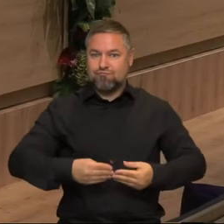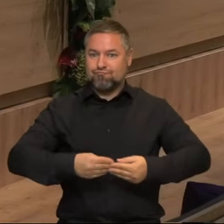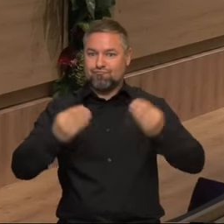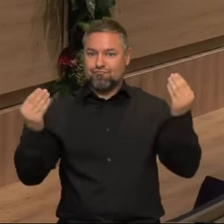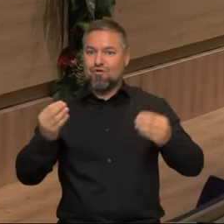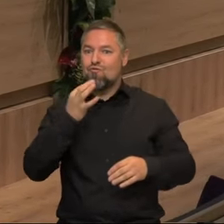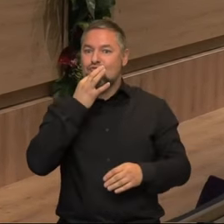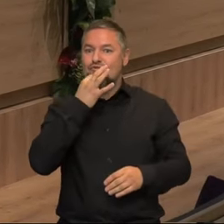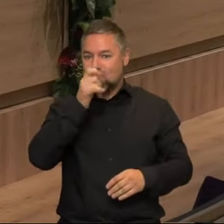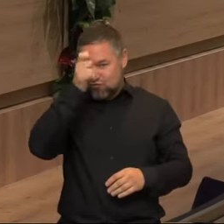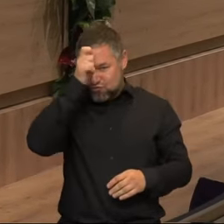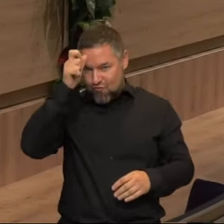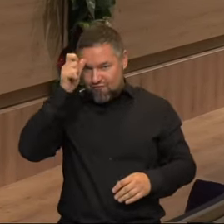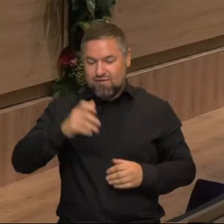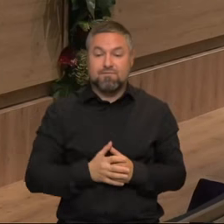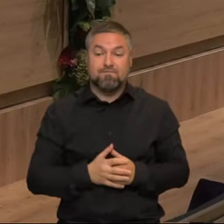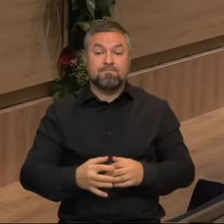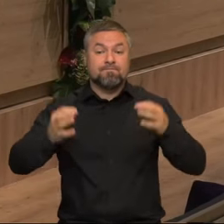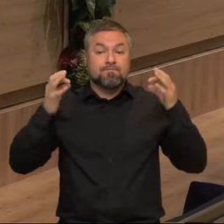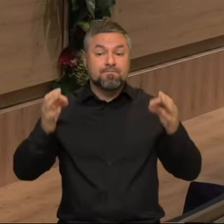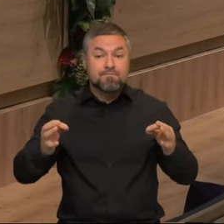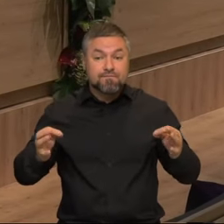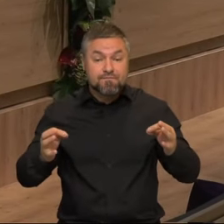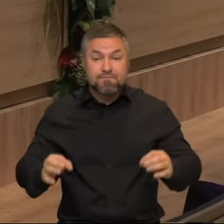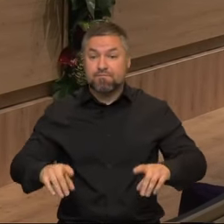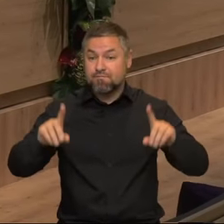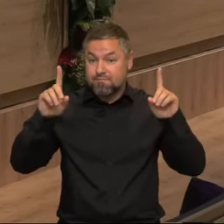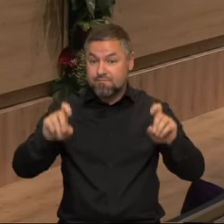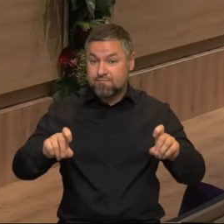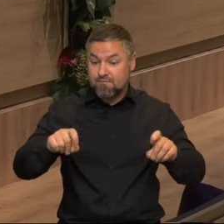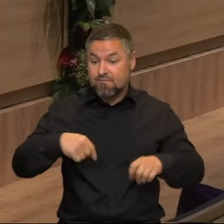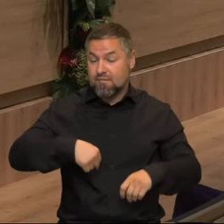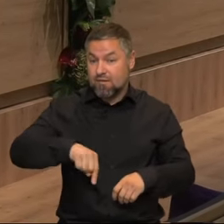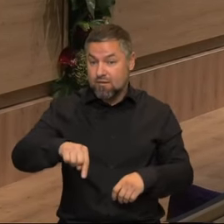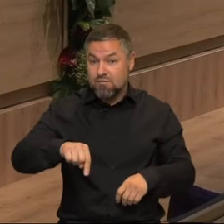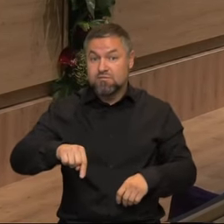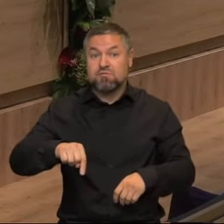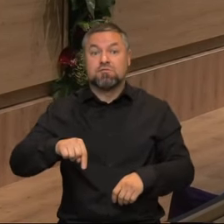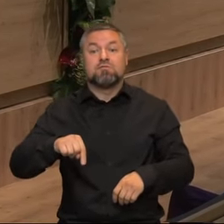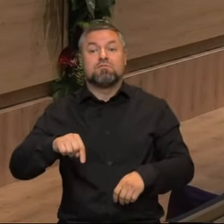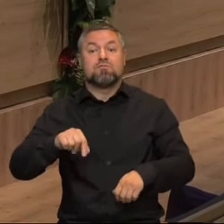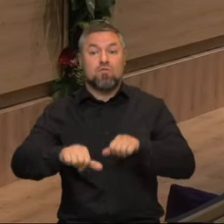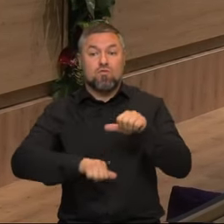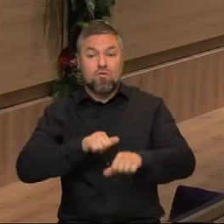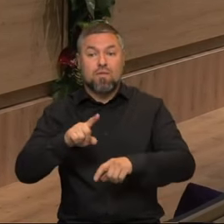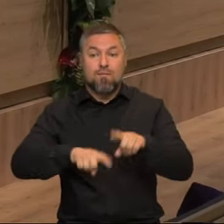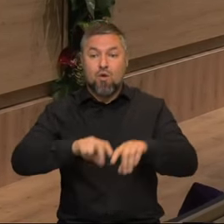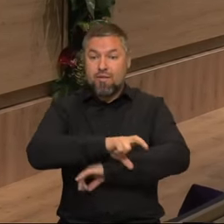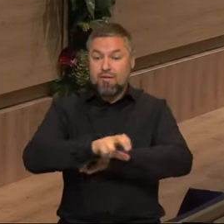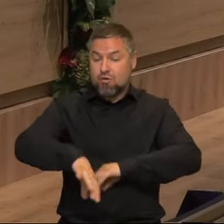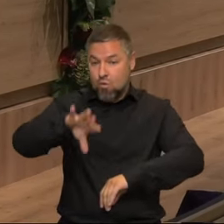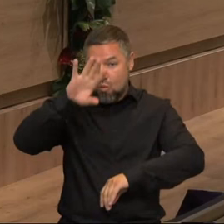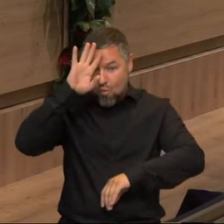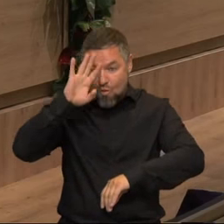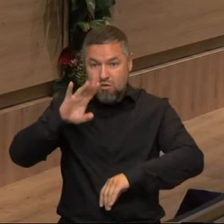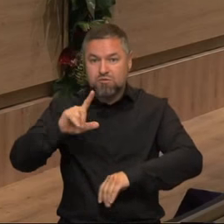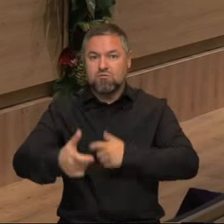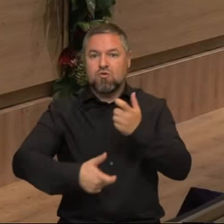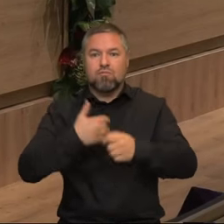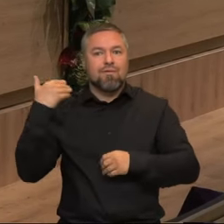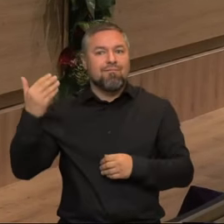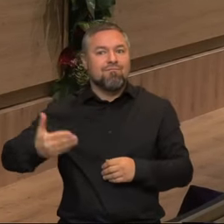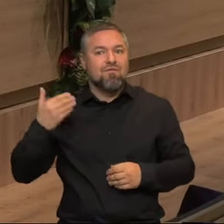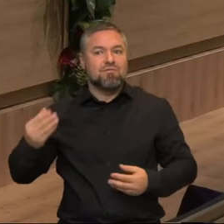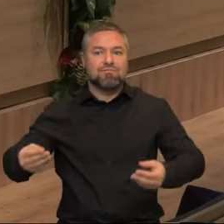kształtowania młodego człowieka. Dzisiejszą inaugurację roku akademickiego na Politechnice Łódzkiej uświetnią